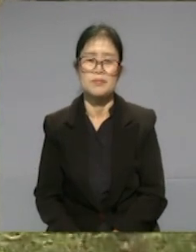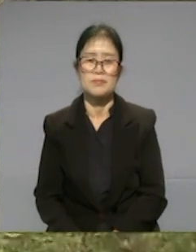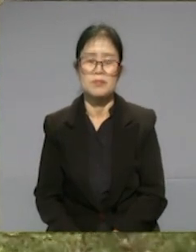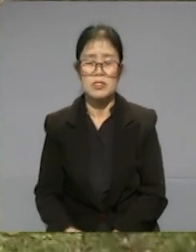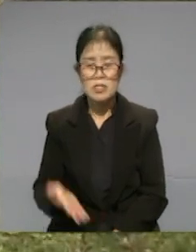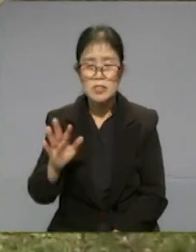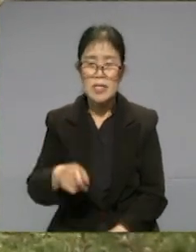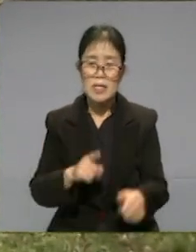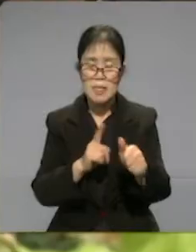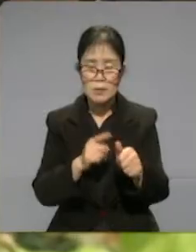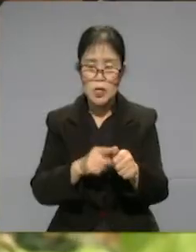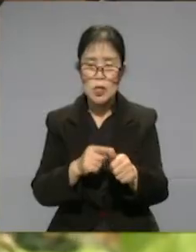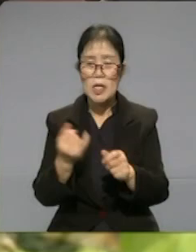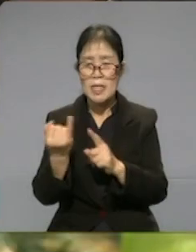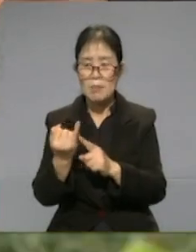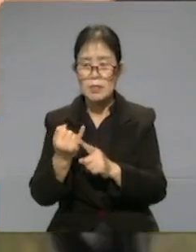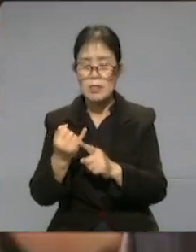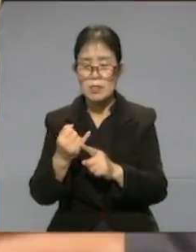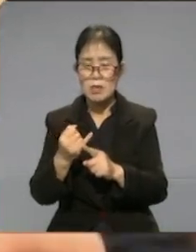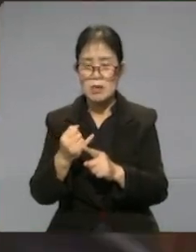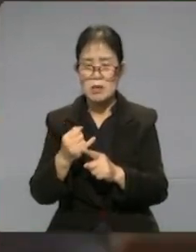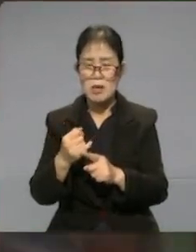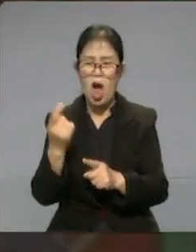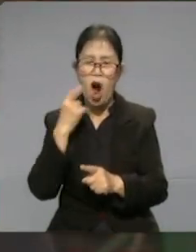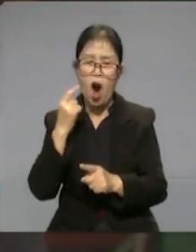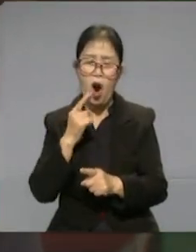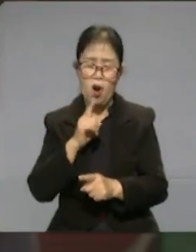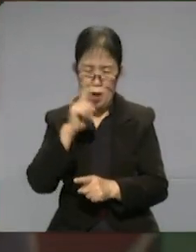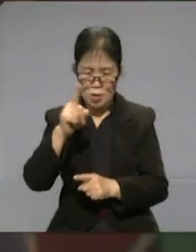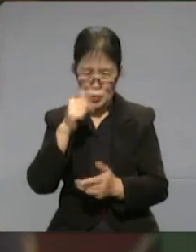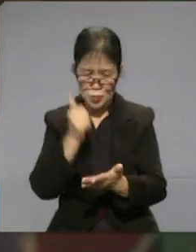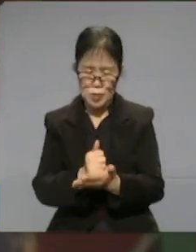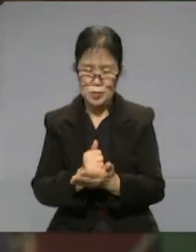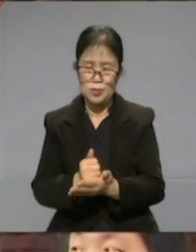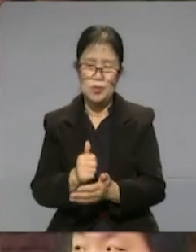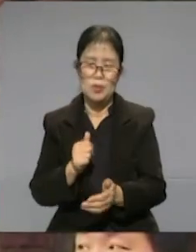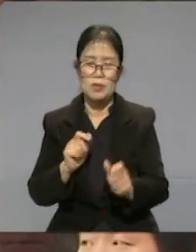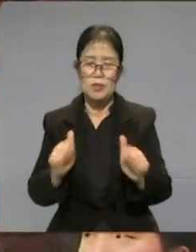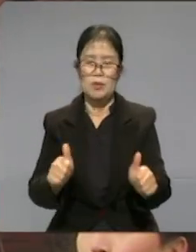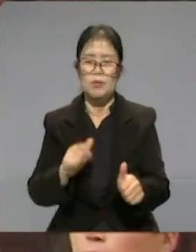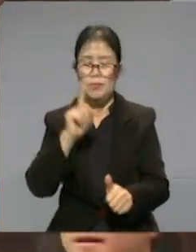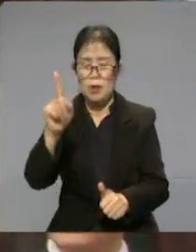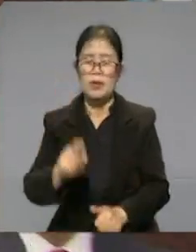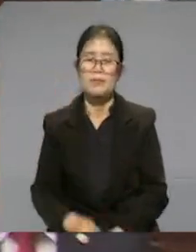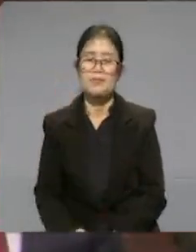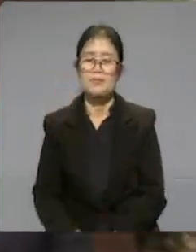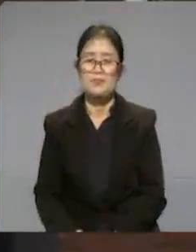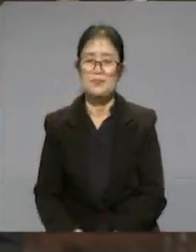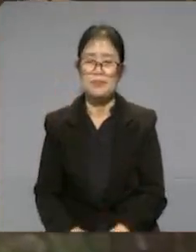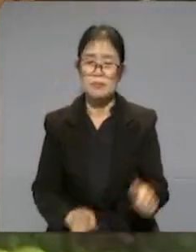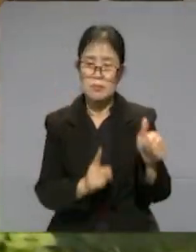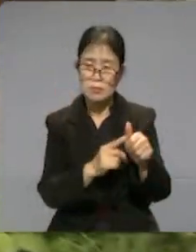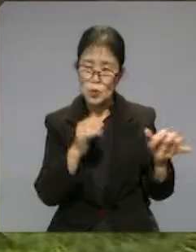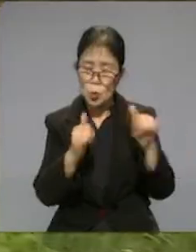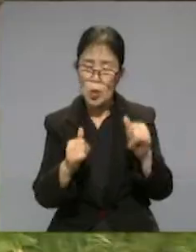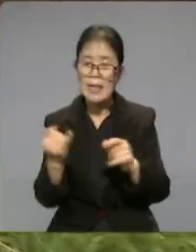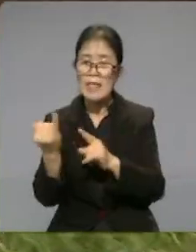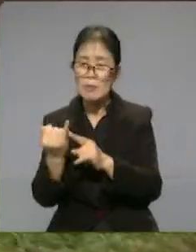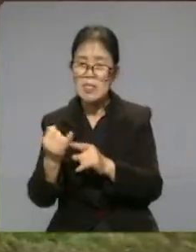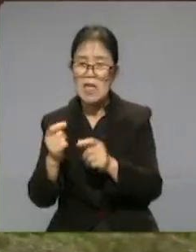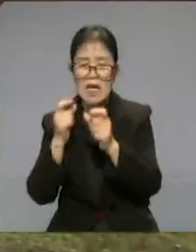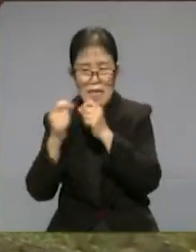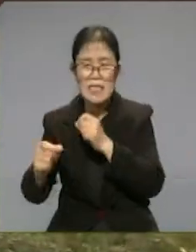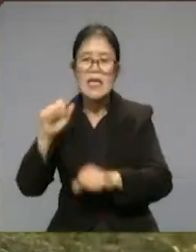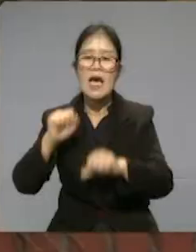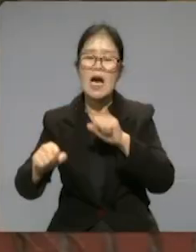그러자 김희원은 남씨를 무고죄로 고소하며 맞대응했습니다 전 시와의 통화에서 남시 사기 행각을